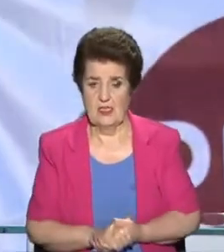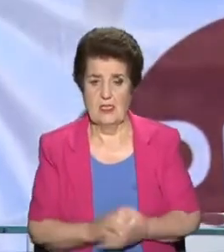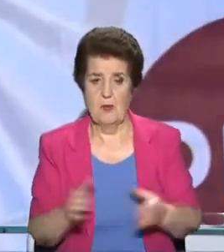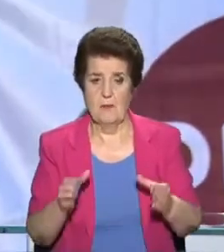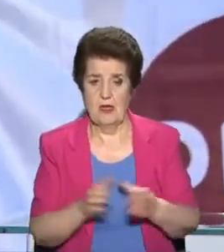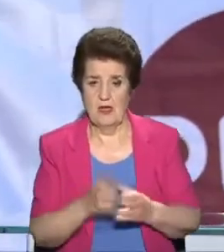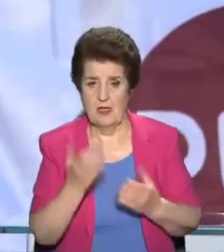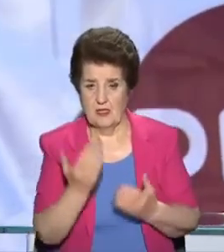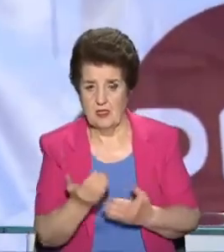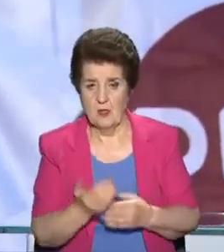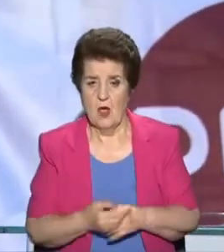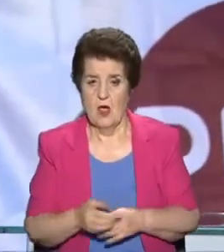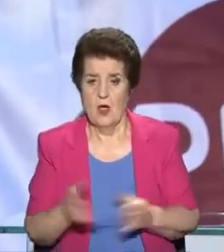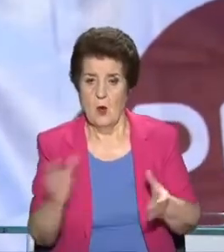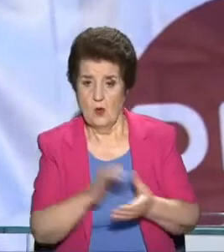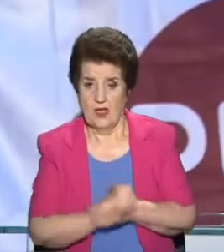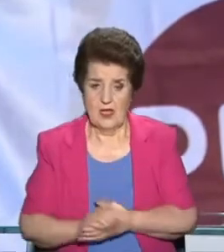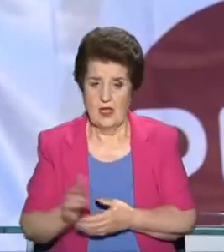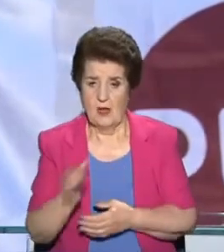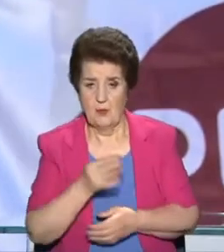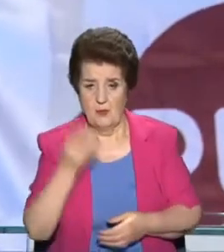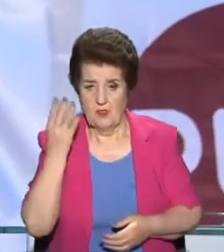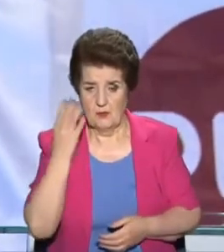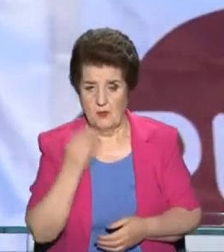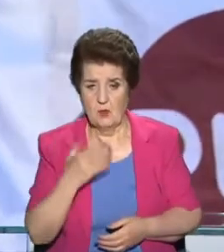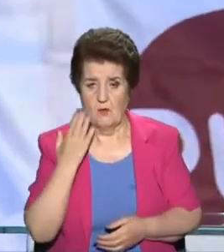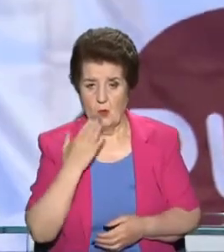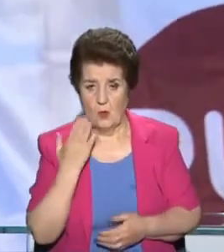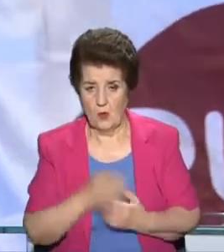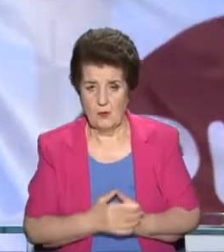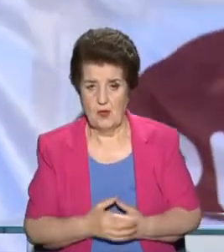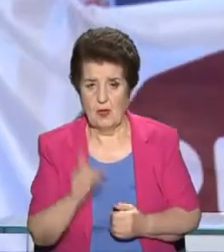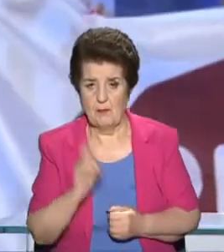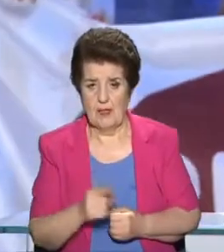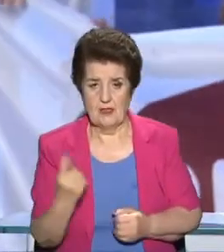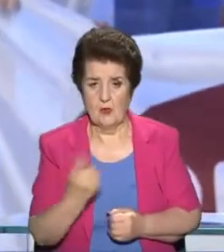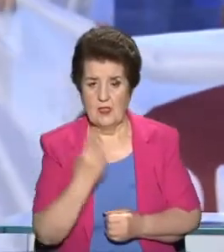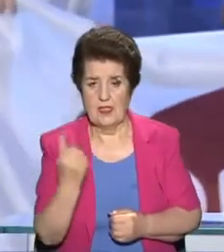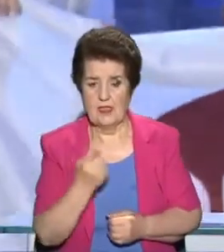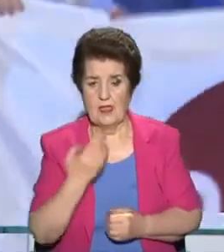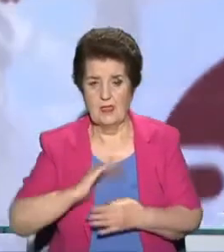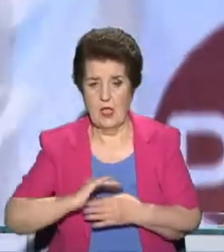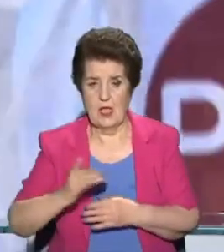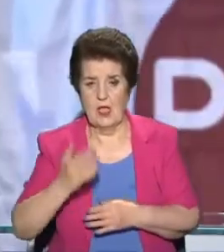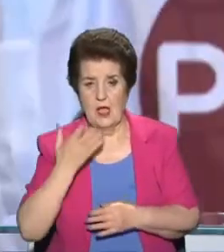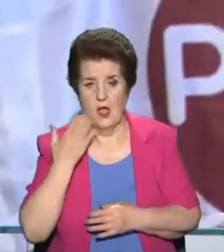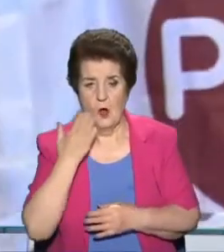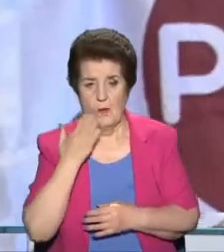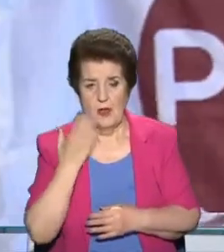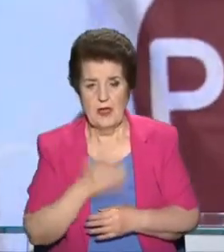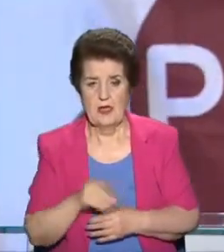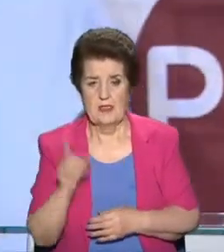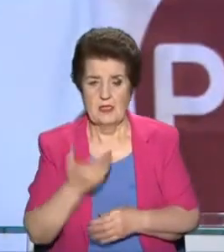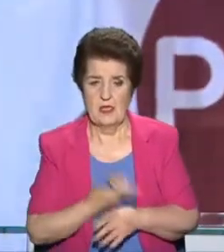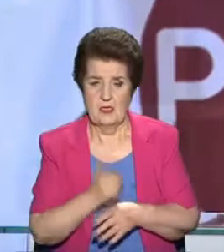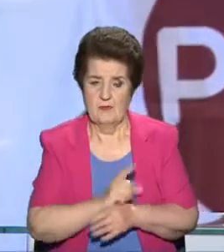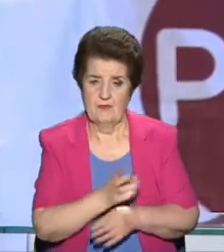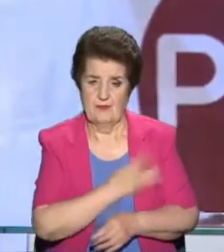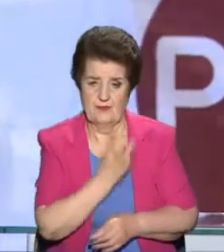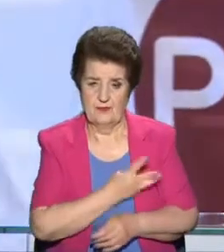pledează pentru Unirea Republicii Moldova cu România pentru identitatea noastră Românească și ne dorim foarte mult ca